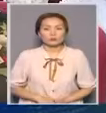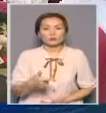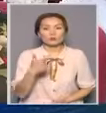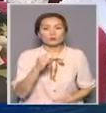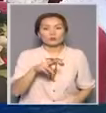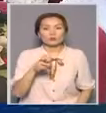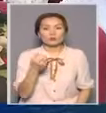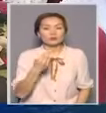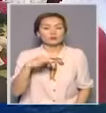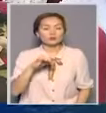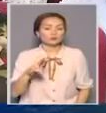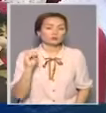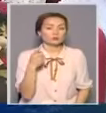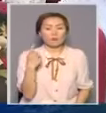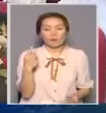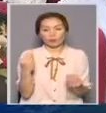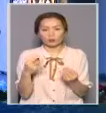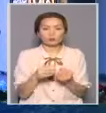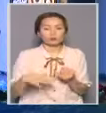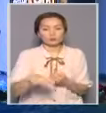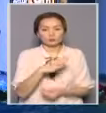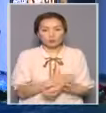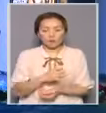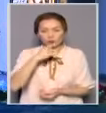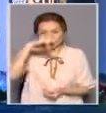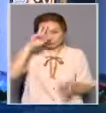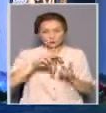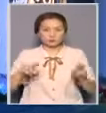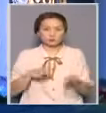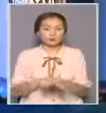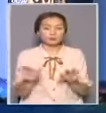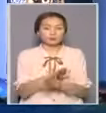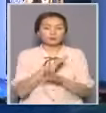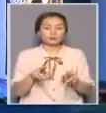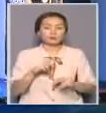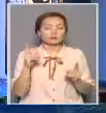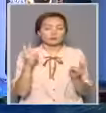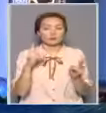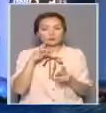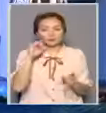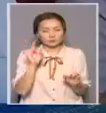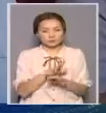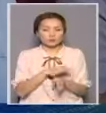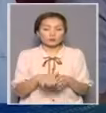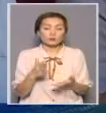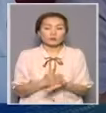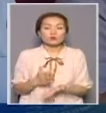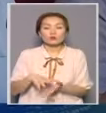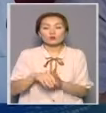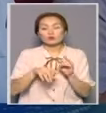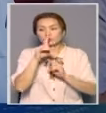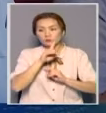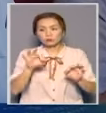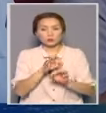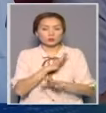Гульмайдан Сундетова – одна из самых признанных в нашей области и в Казахстане исполнительница традиционного казахского пения. У нее